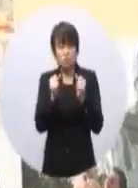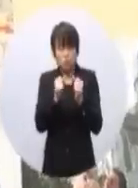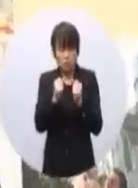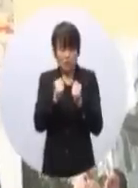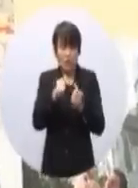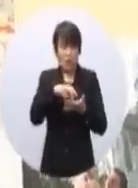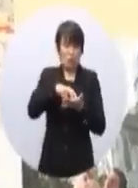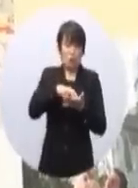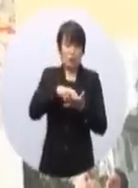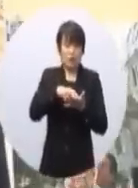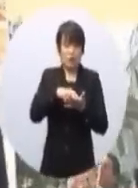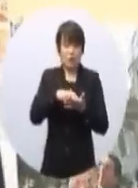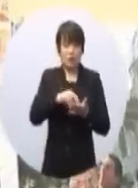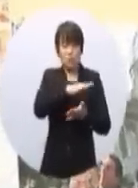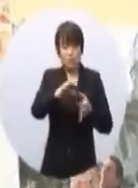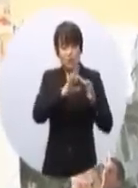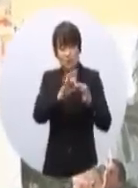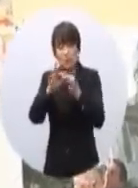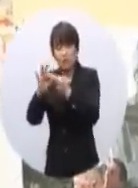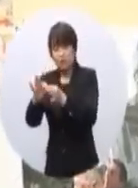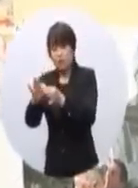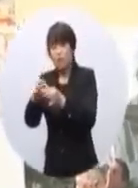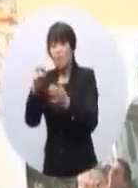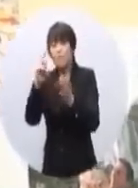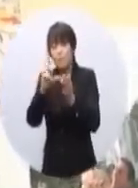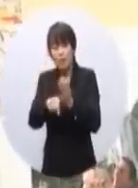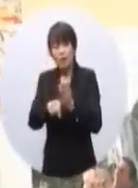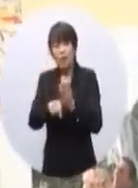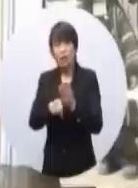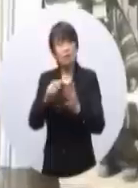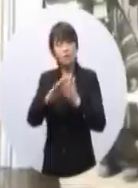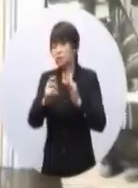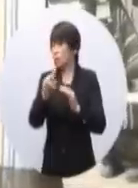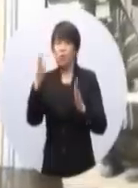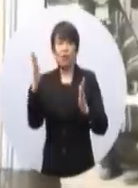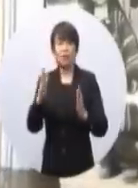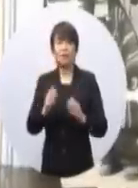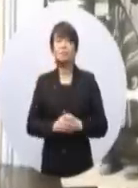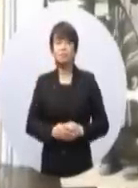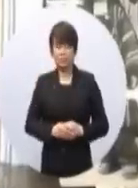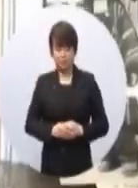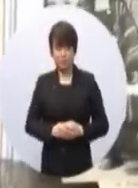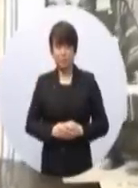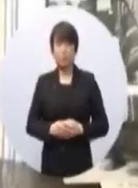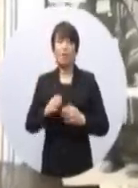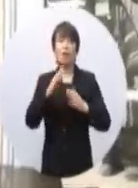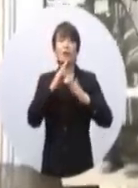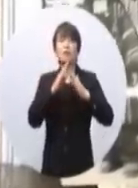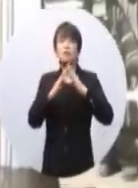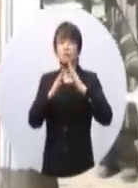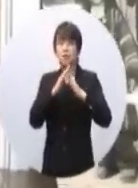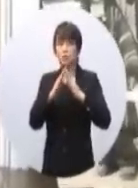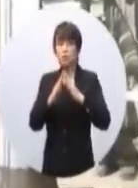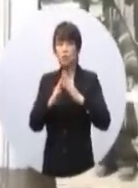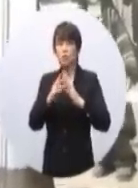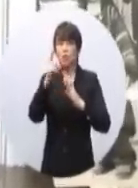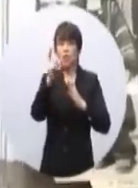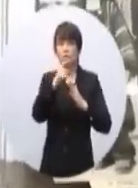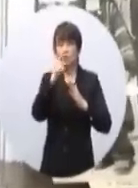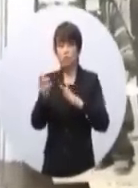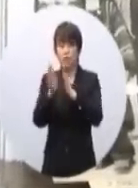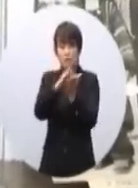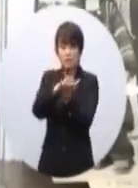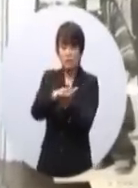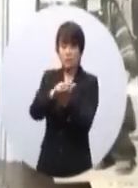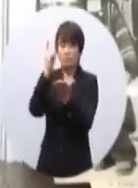さを伝えていけば戦争は起きないと思います。 戦争は人が死んだりするだ